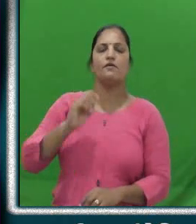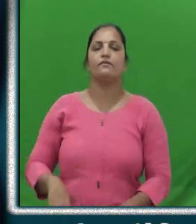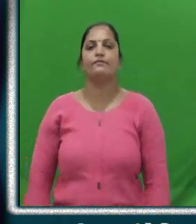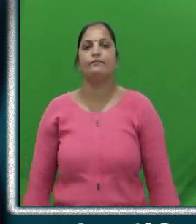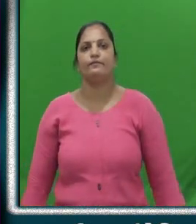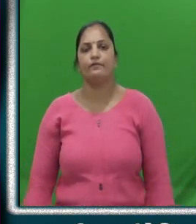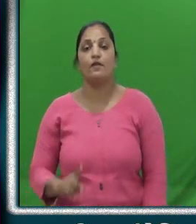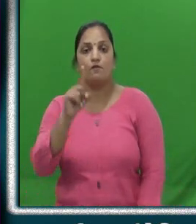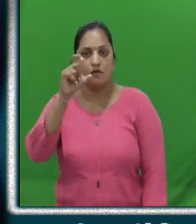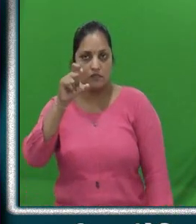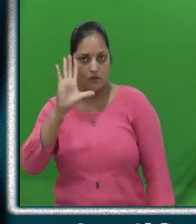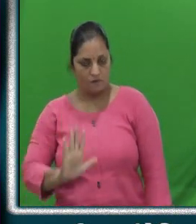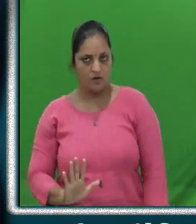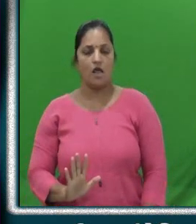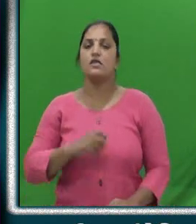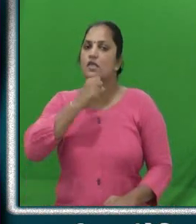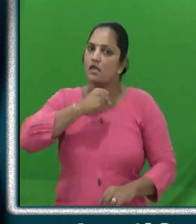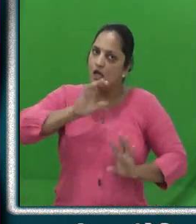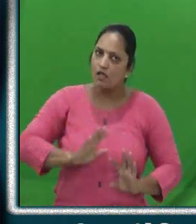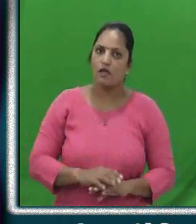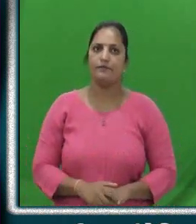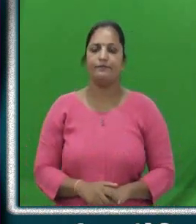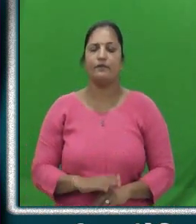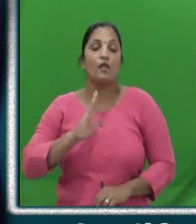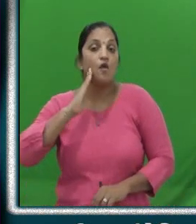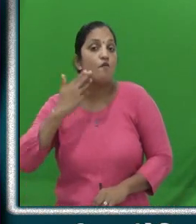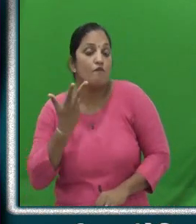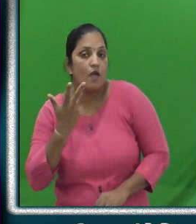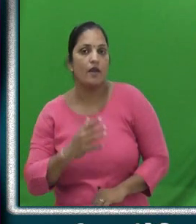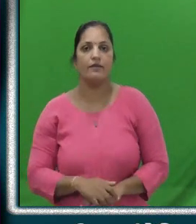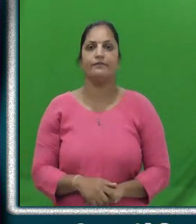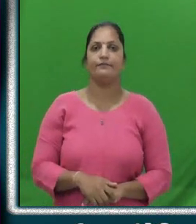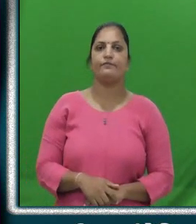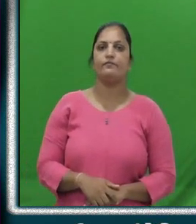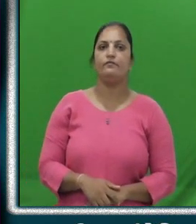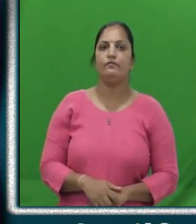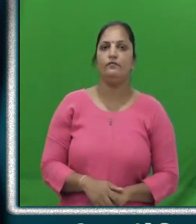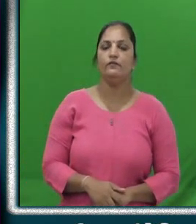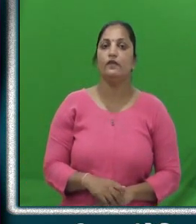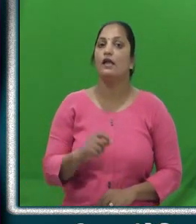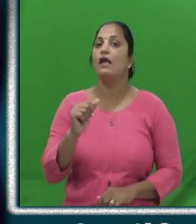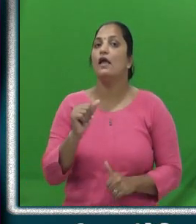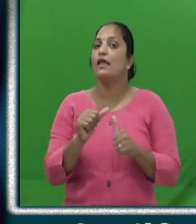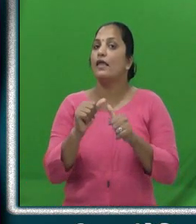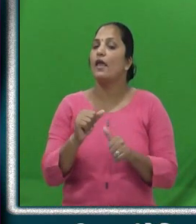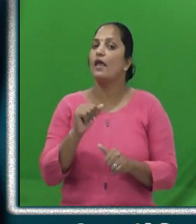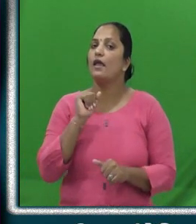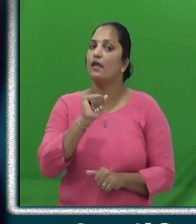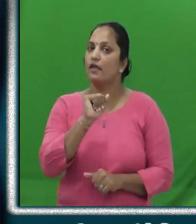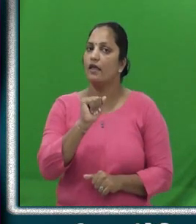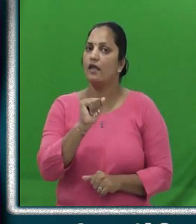જ્યારે અરુણ કૃષ્ણમૂર્તિ 17 વર્ષના હતા તેન એટલે ત્યારે હી